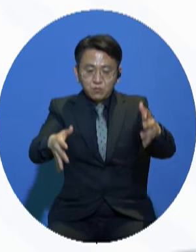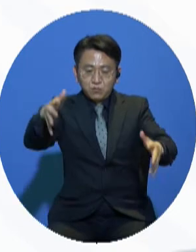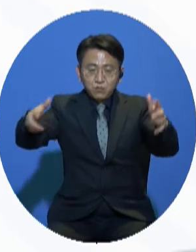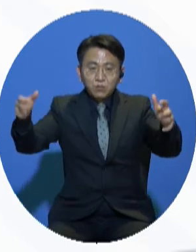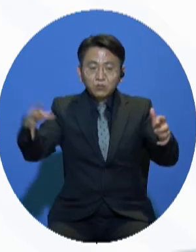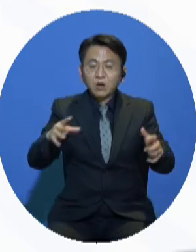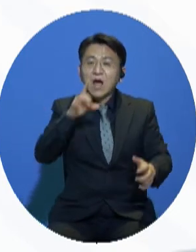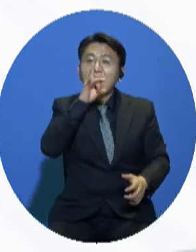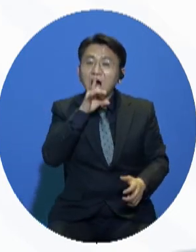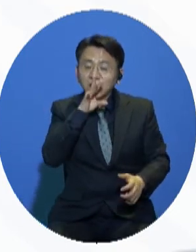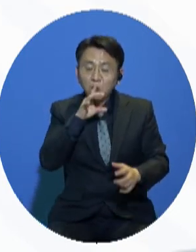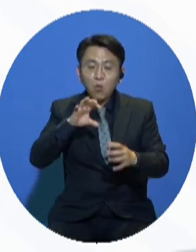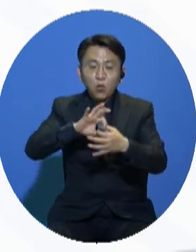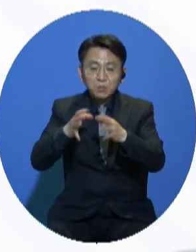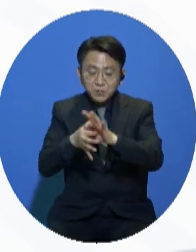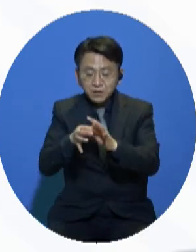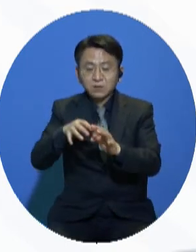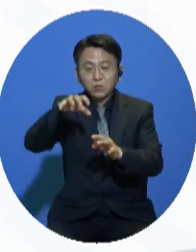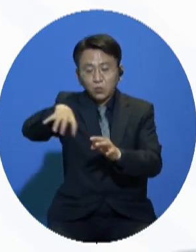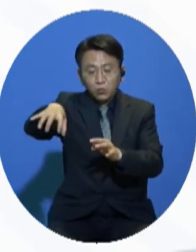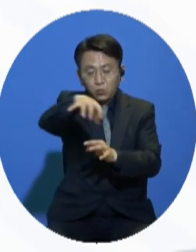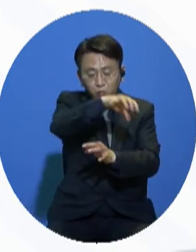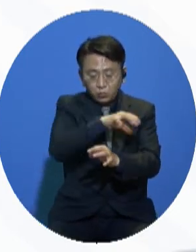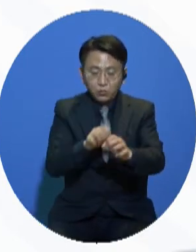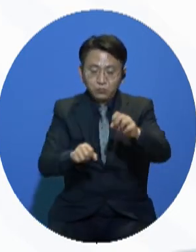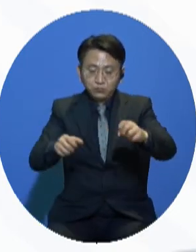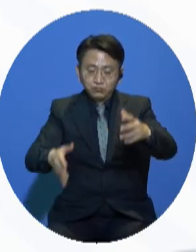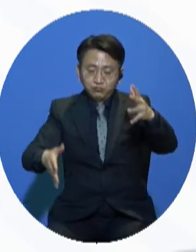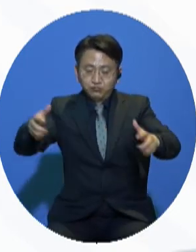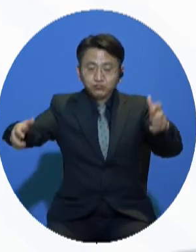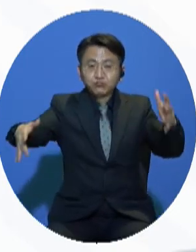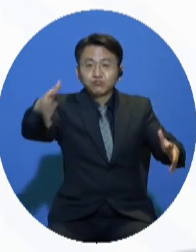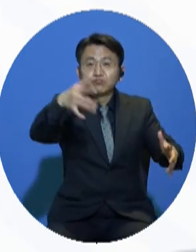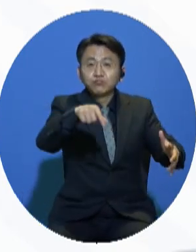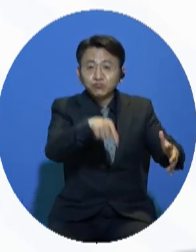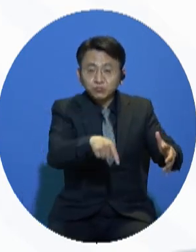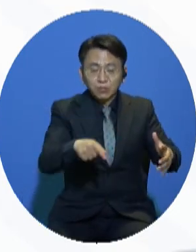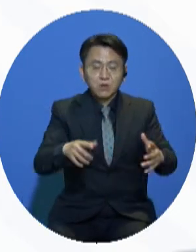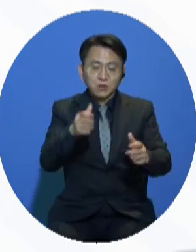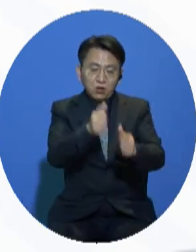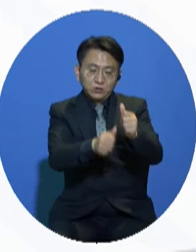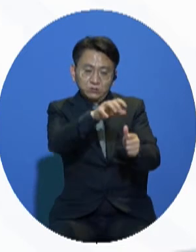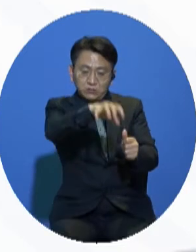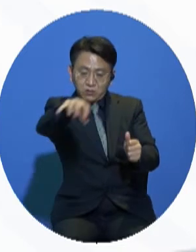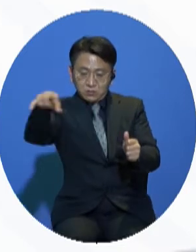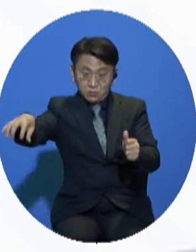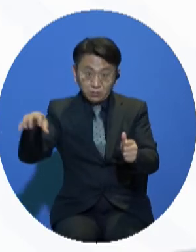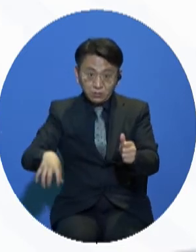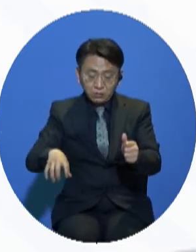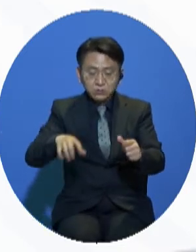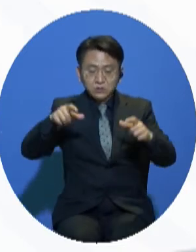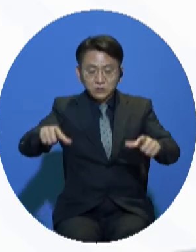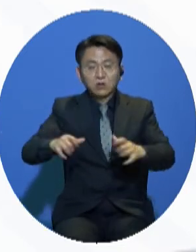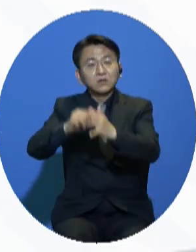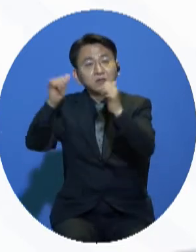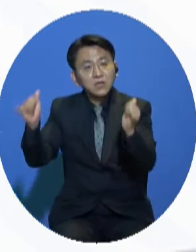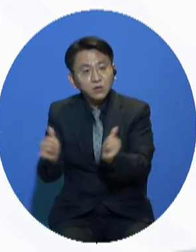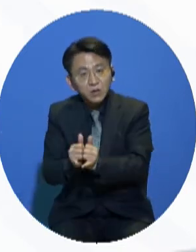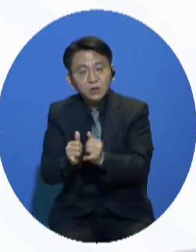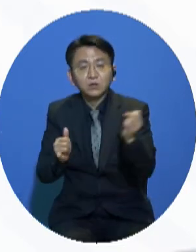파크에서도 유수의 시설들을 우리가 볼 수가 있었습니다. 그리고 많은 이 경기장들과 시설이 지역